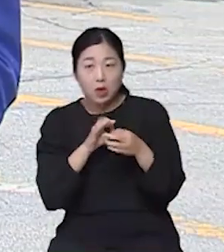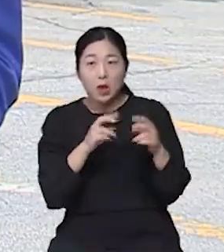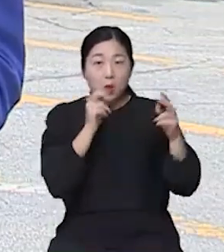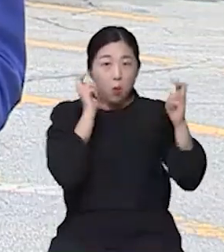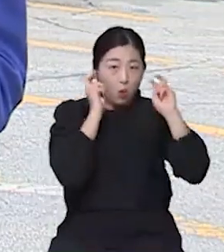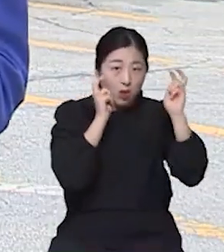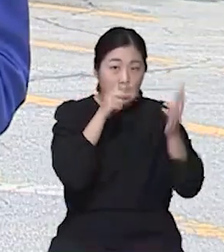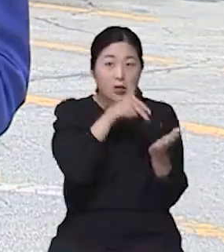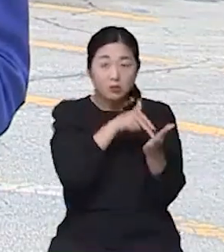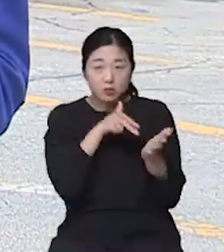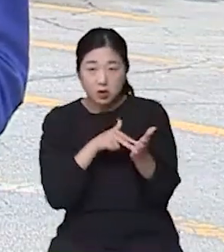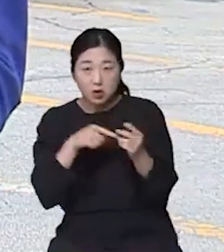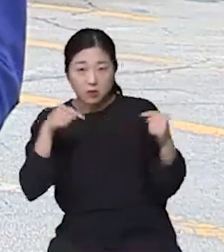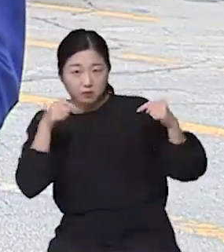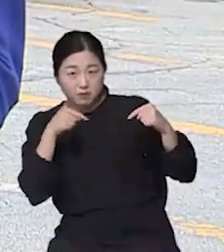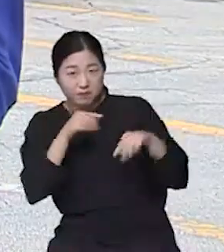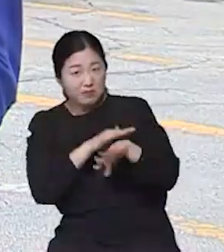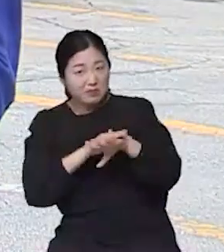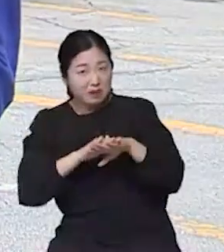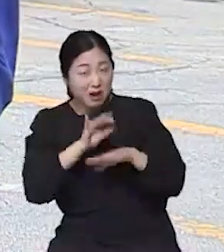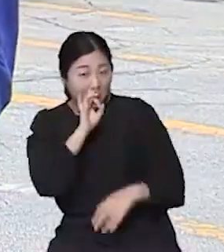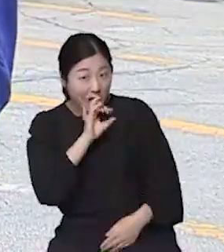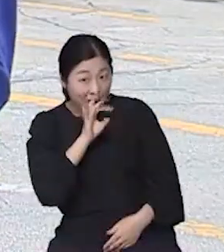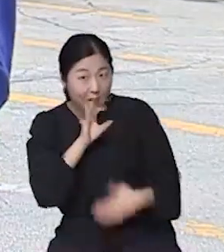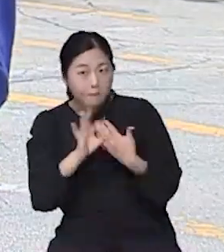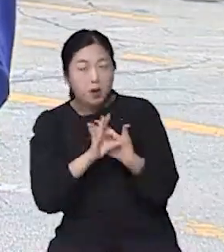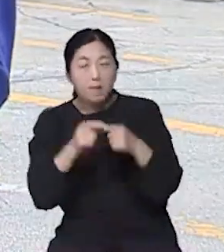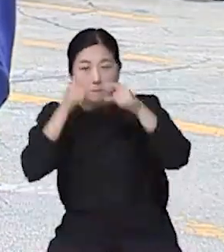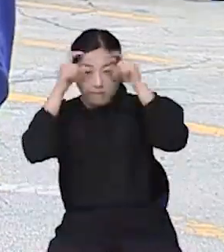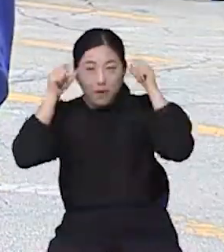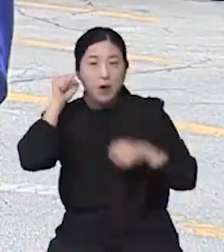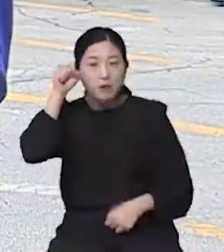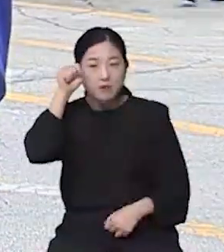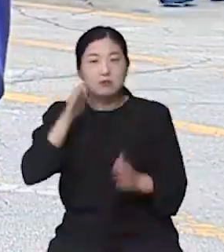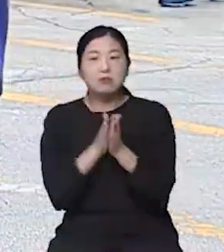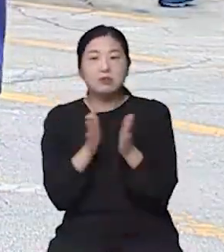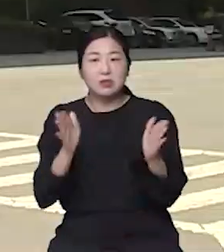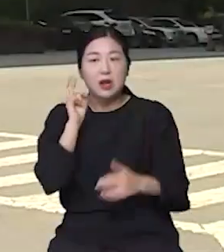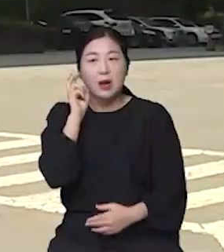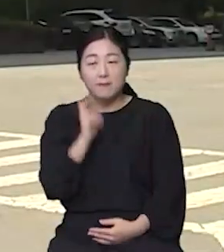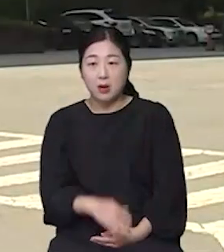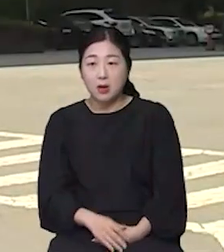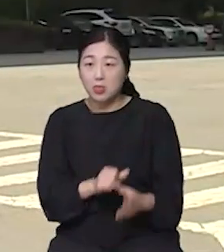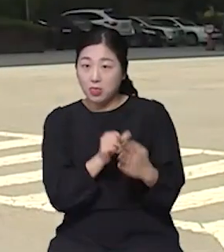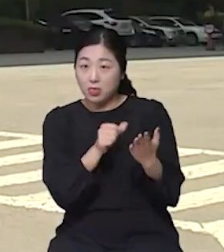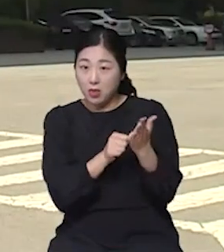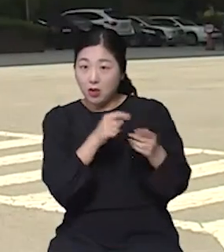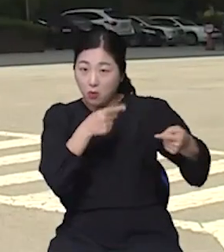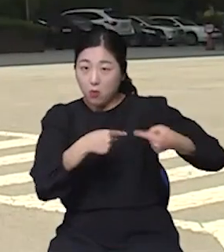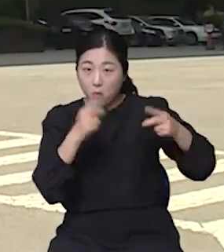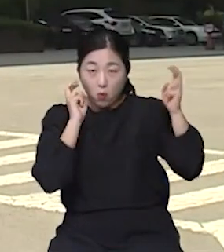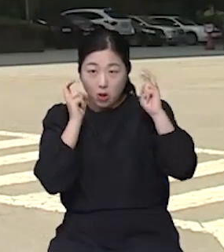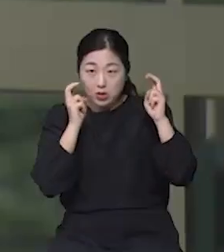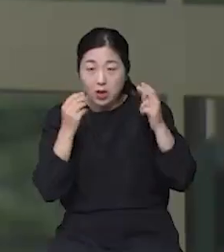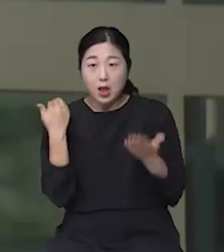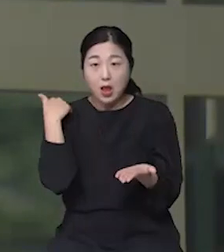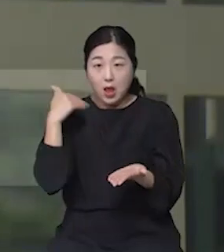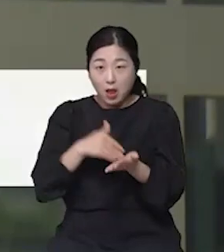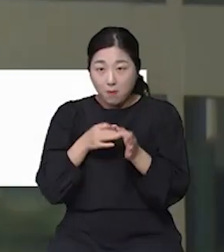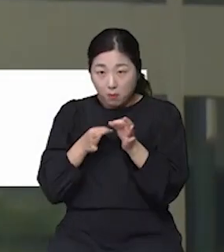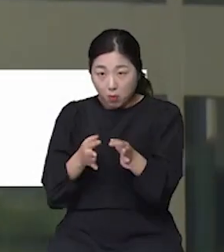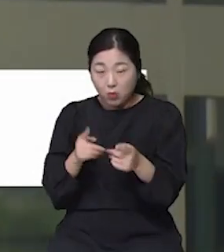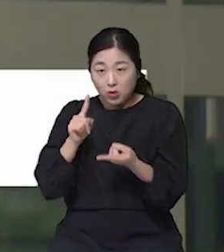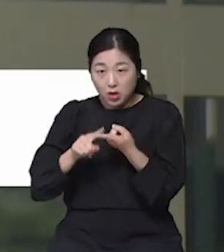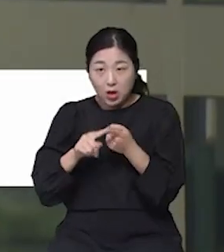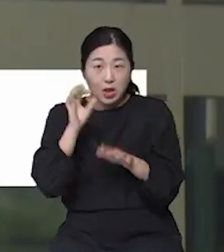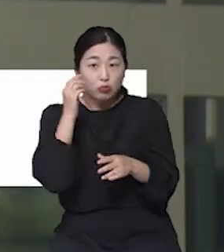사측과 전향적인 교섭이 이뤄지지 않을 경우 파업에 들어가겠다고 밝혔습니다. 금호타이어 측은 상여 반납은